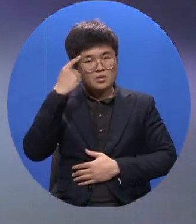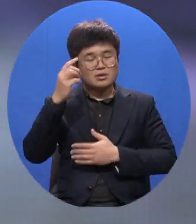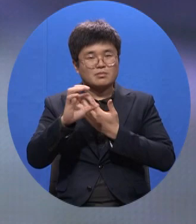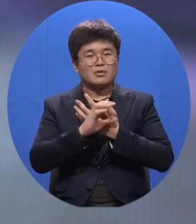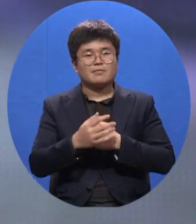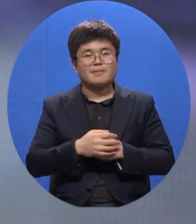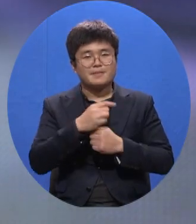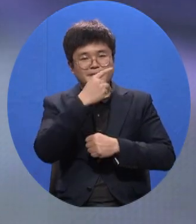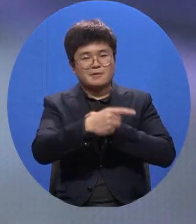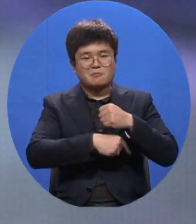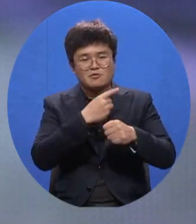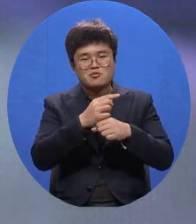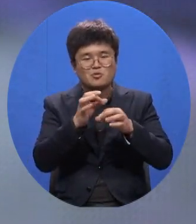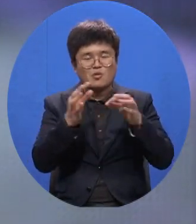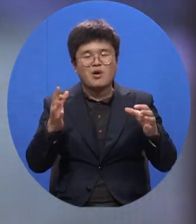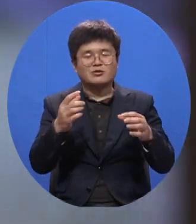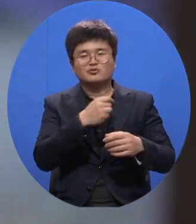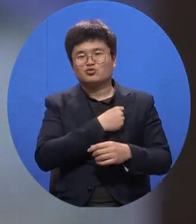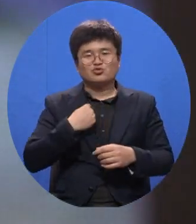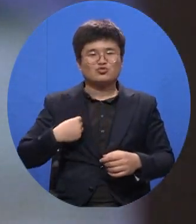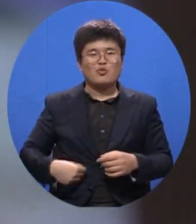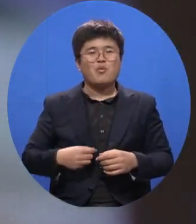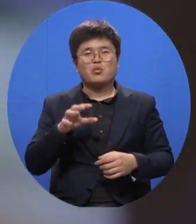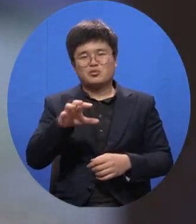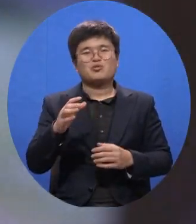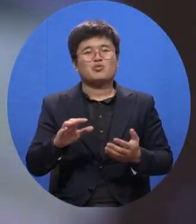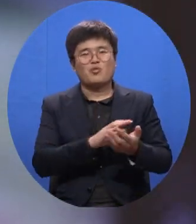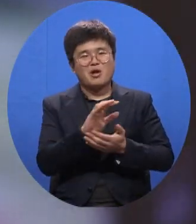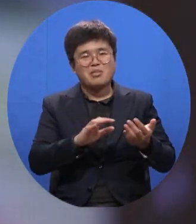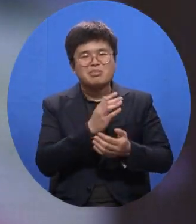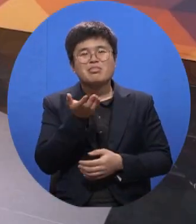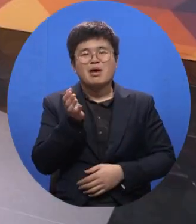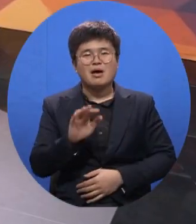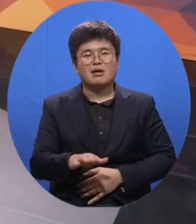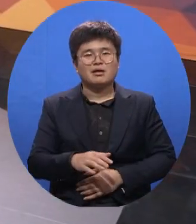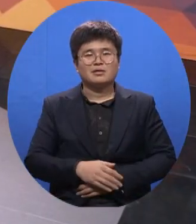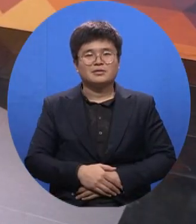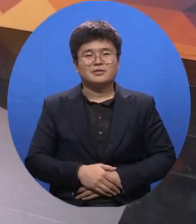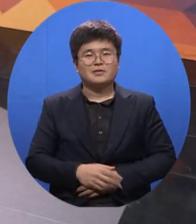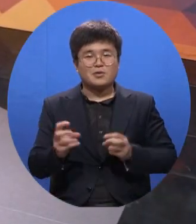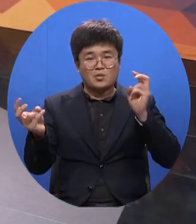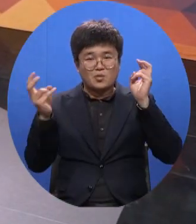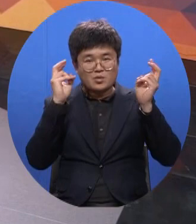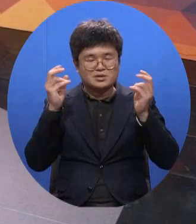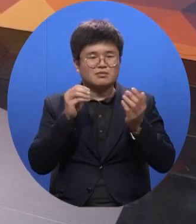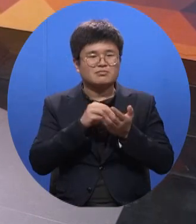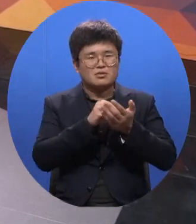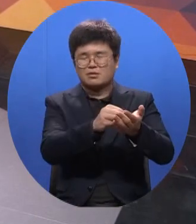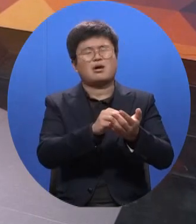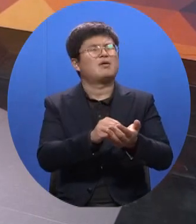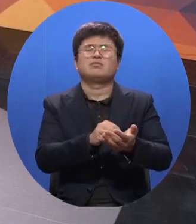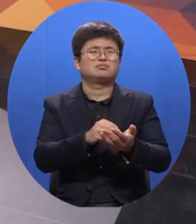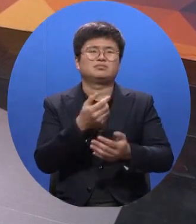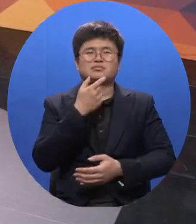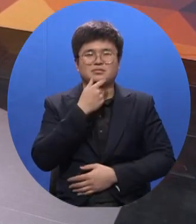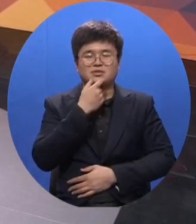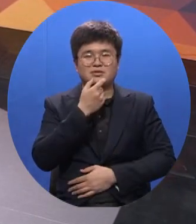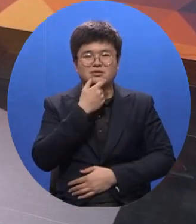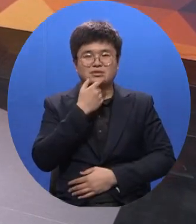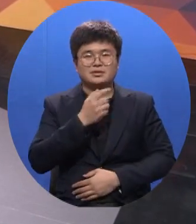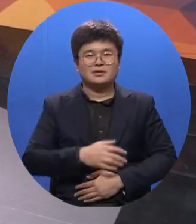중국에서 모란 는 데에 맨날 이행하고 뭐 사람 만나고 술 먹고 그랬는데 그리스 들어 가기가 싫은 거예요